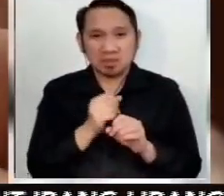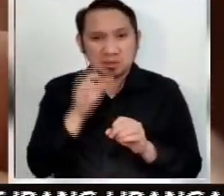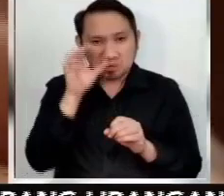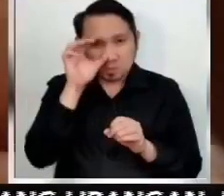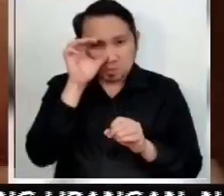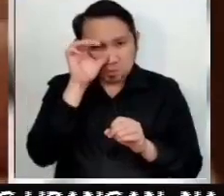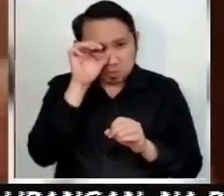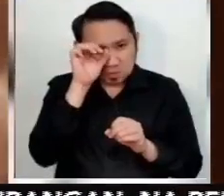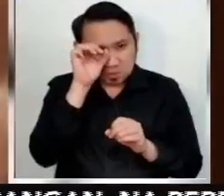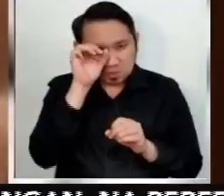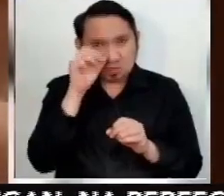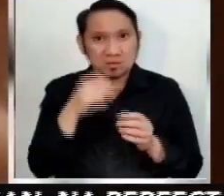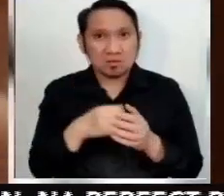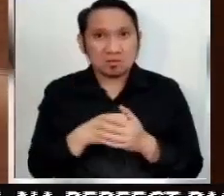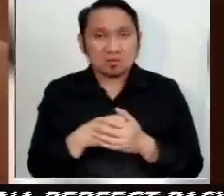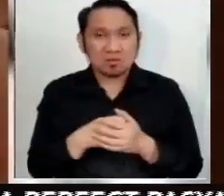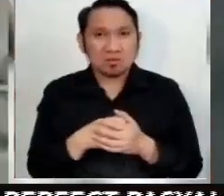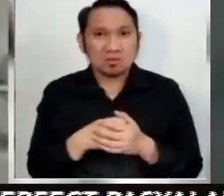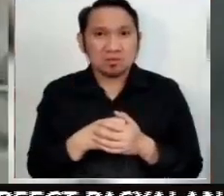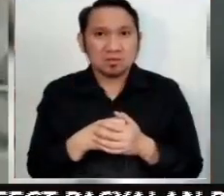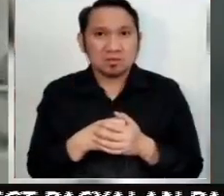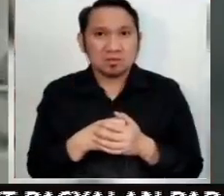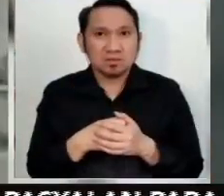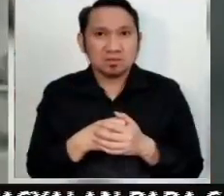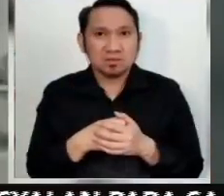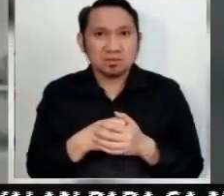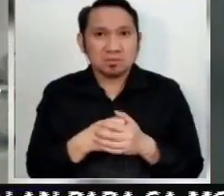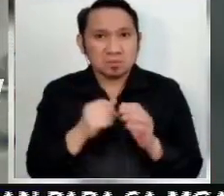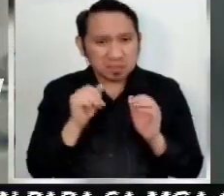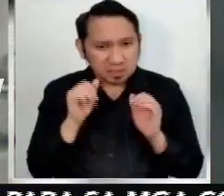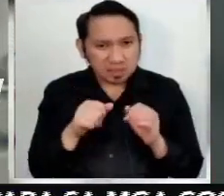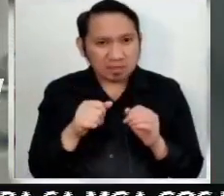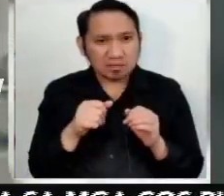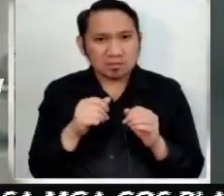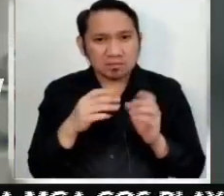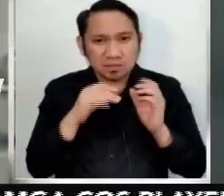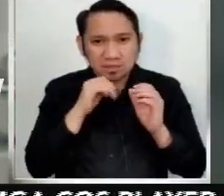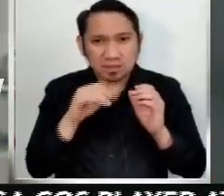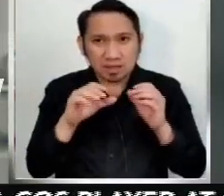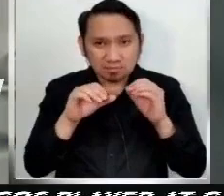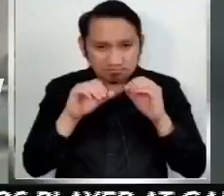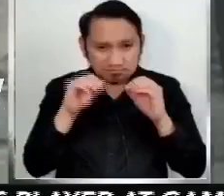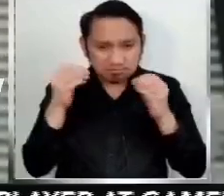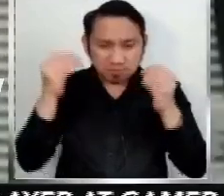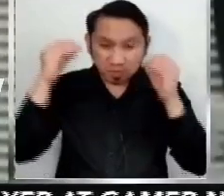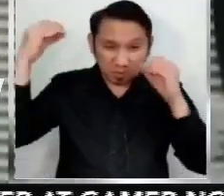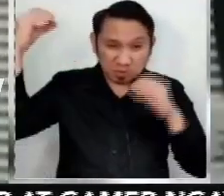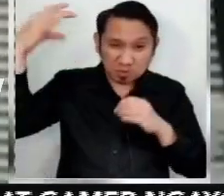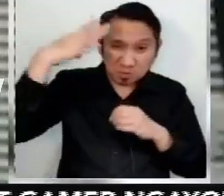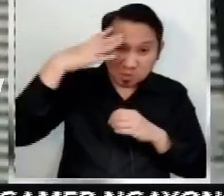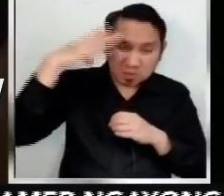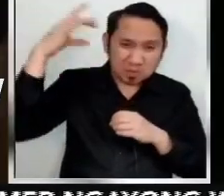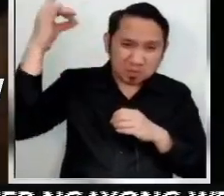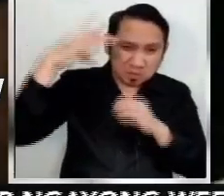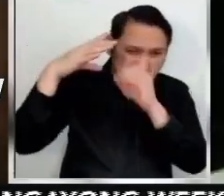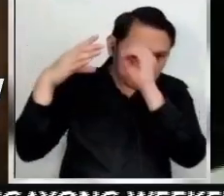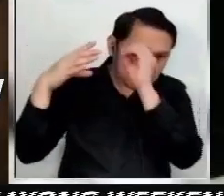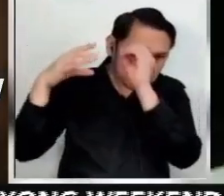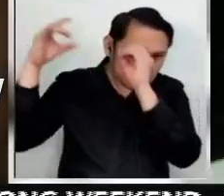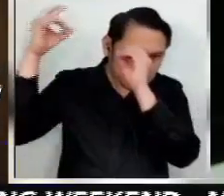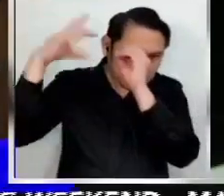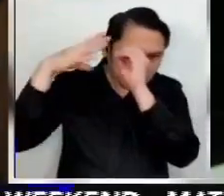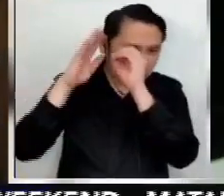of light na napupunta sa mata para hindi po saturated ng light yung nasa loob ng retina po niya.